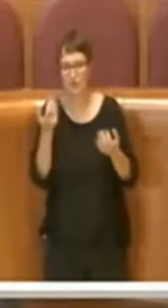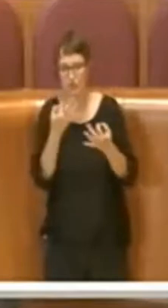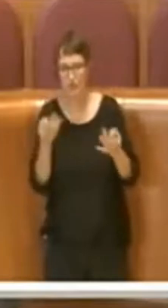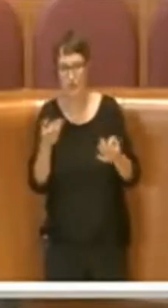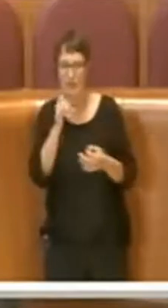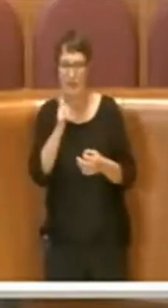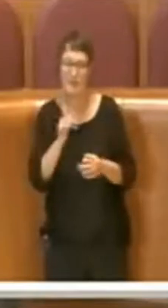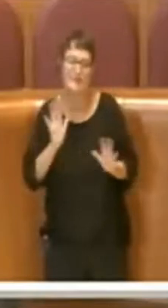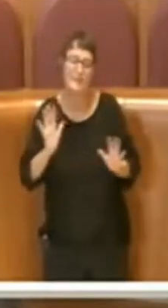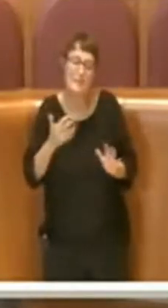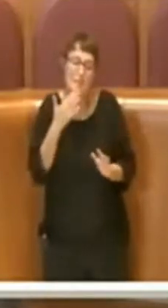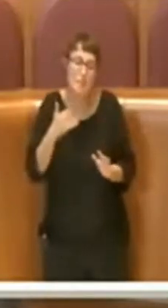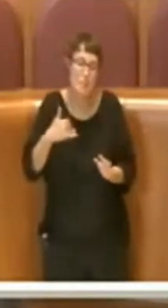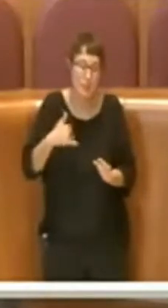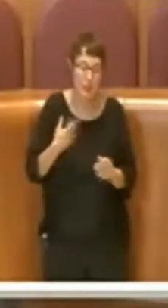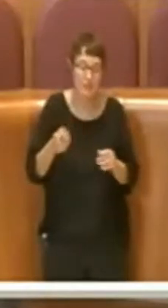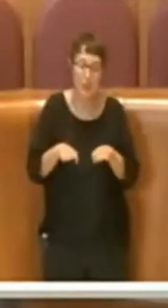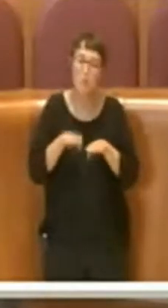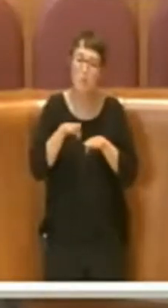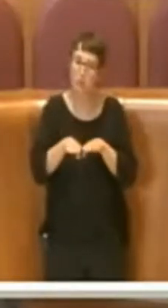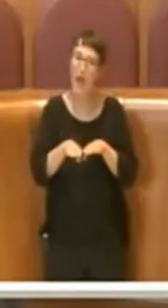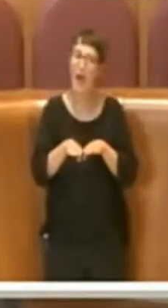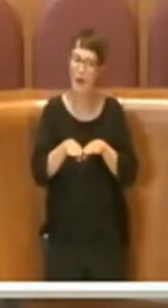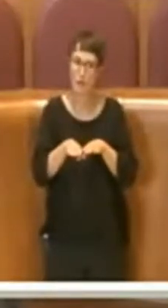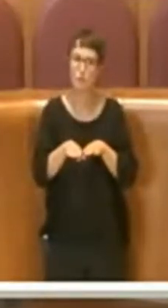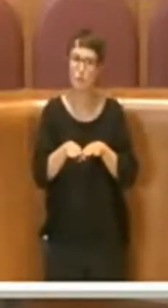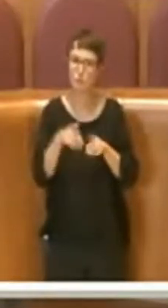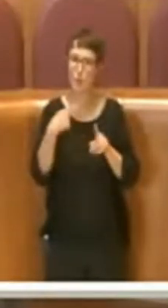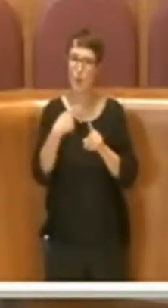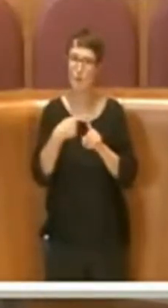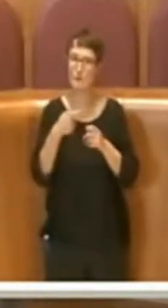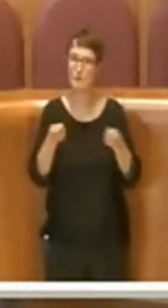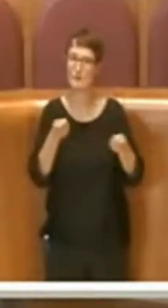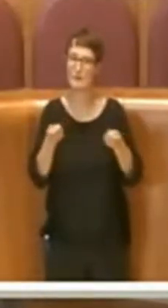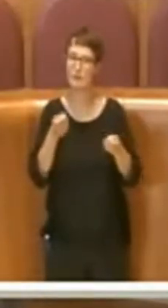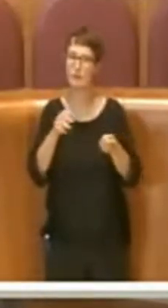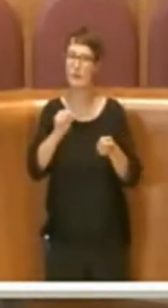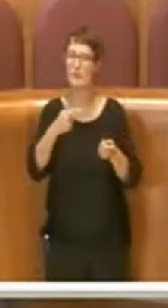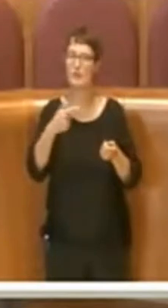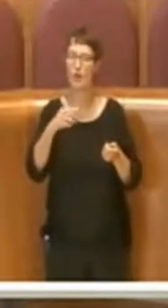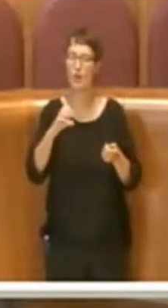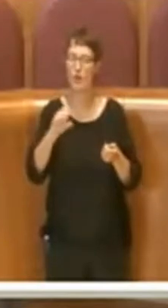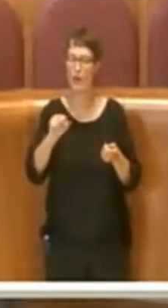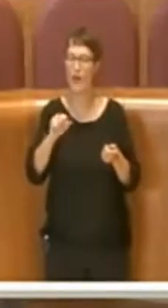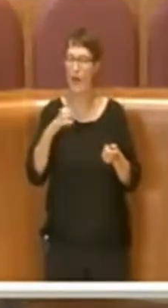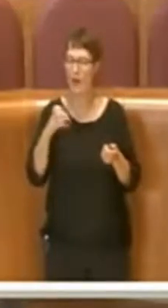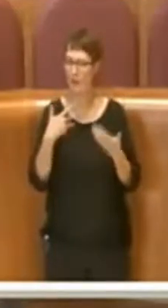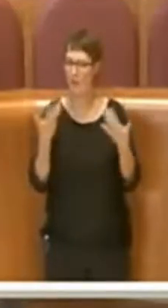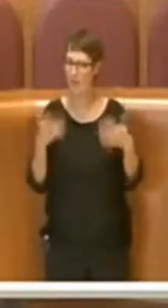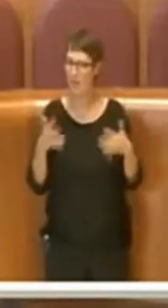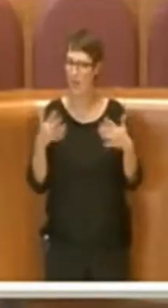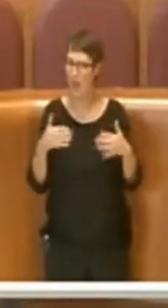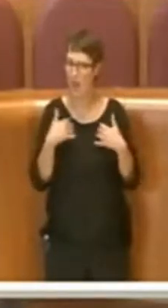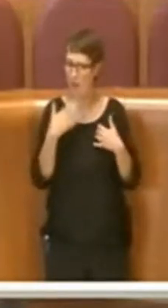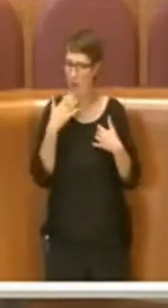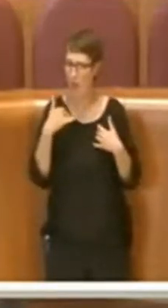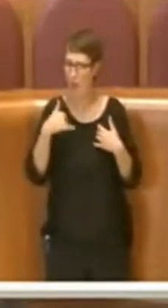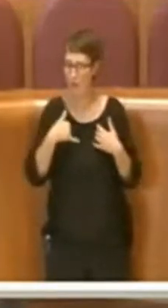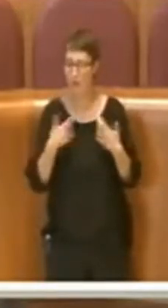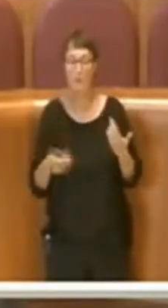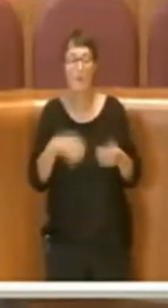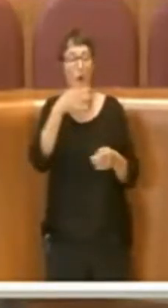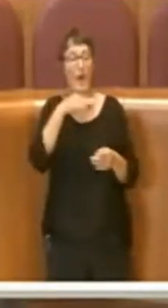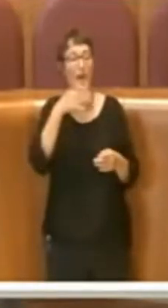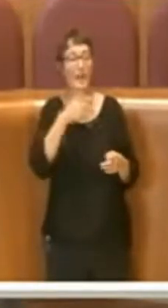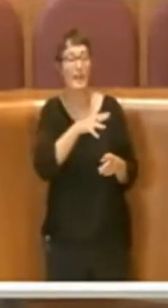di ATAC sono stati fatti, insomma, tant'è che poi in alcuni interventi ho ascoltato delle divagazioni su